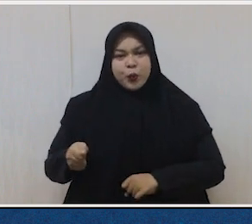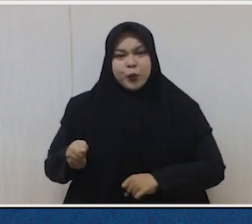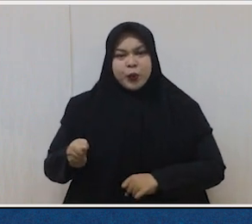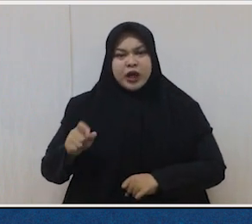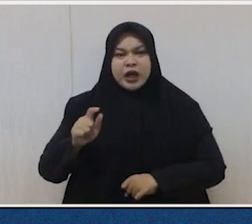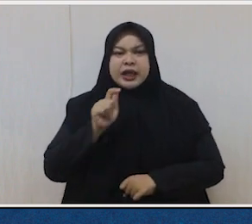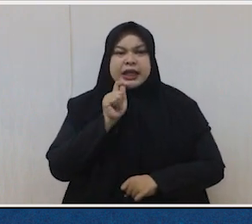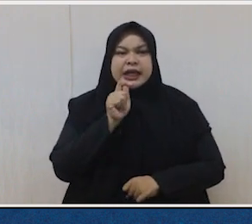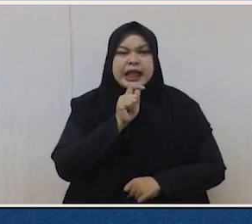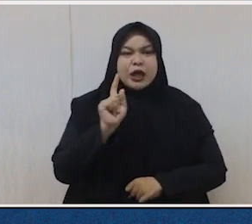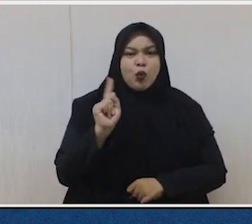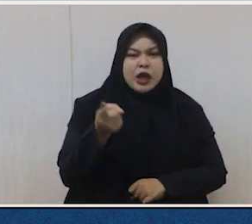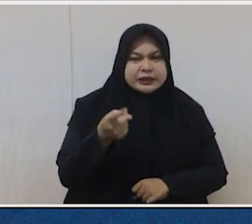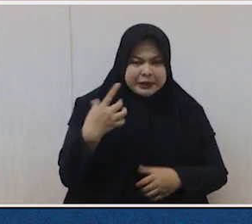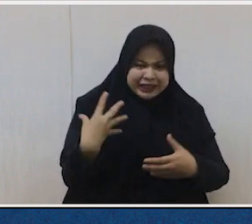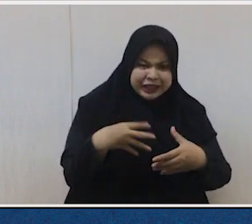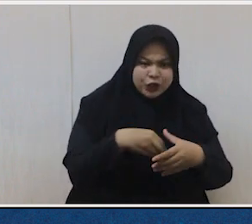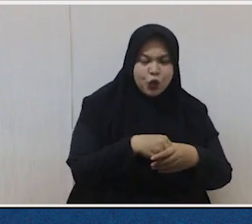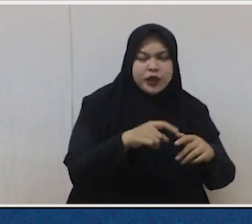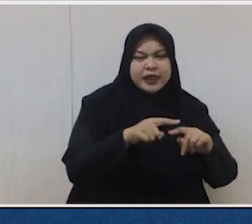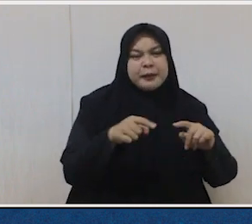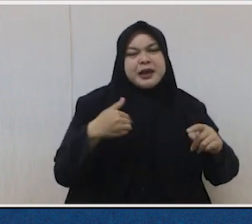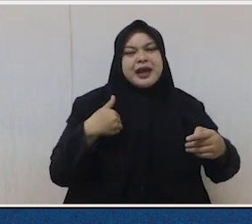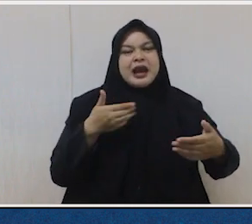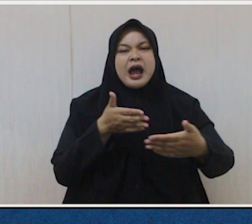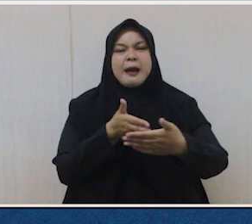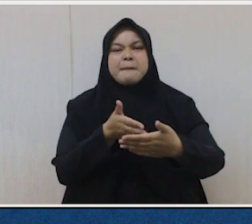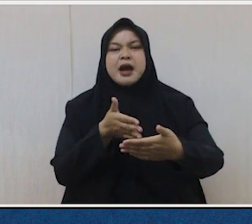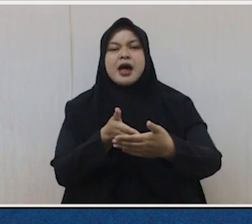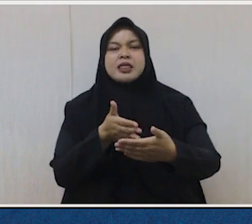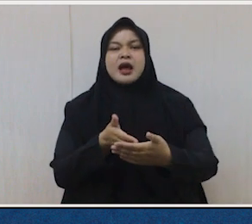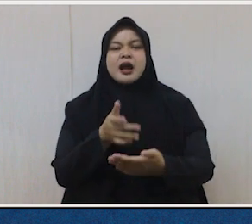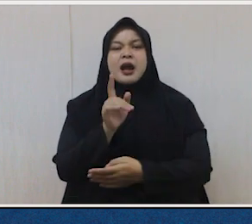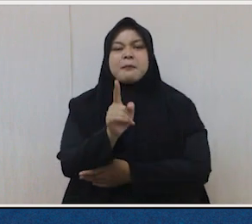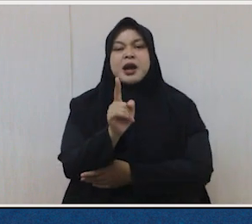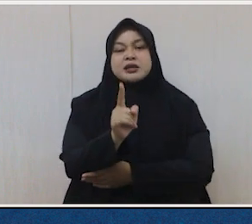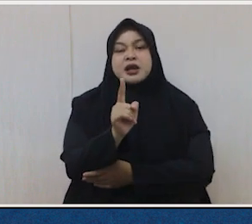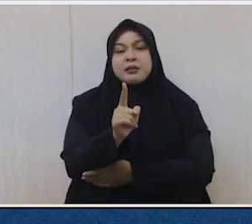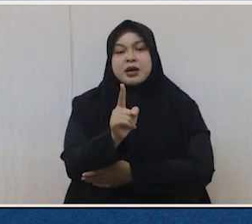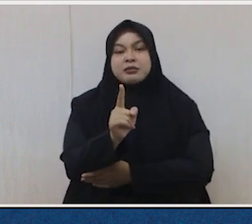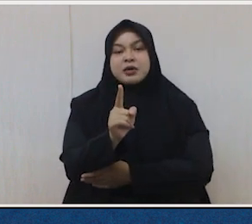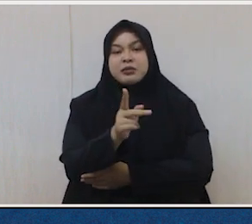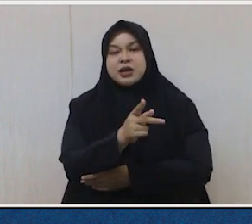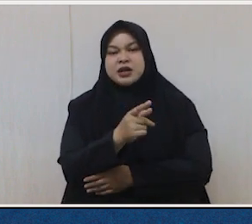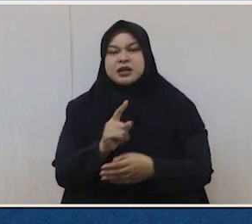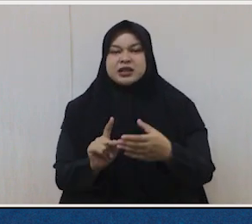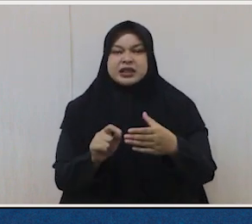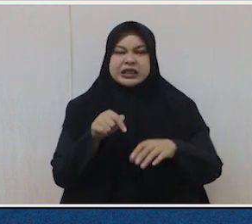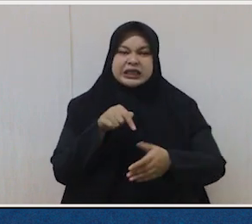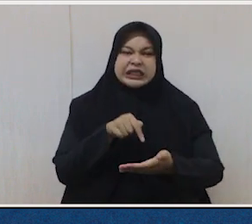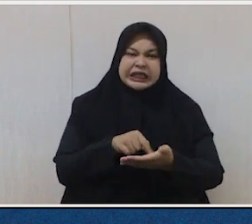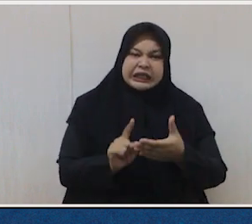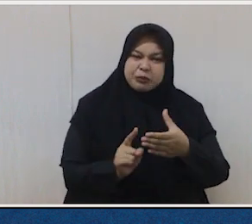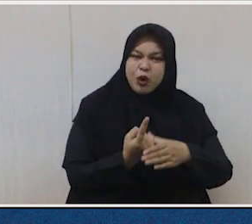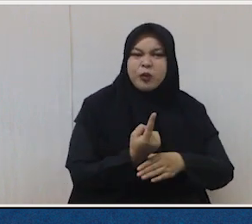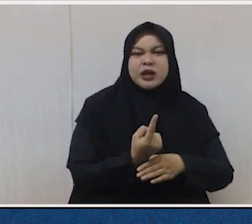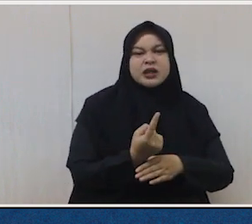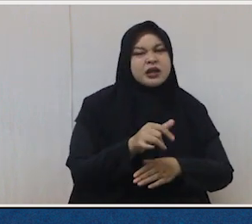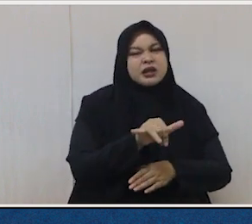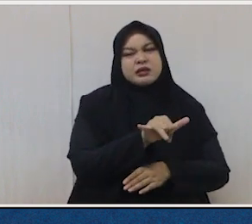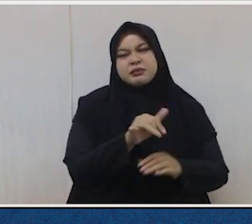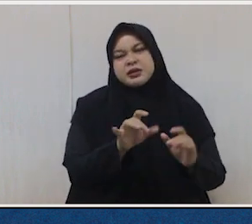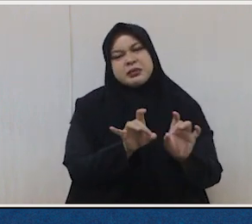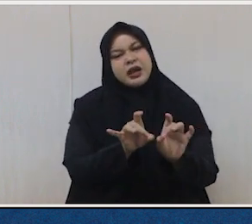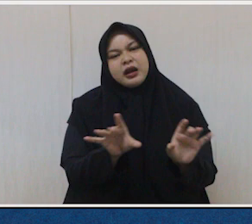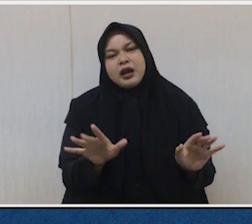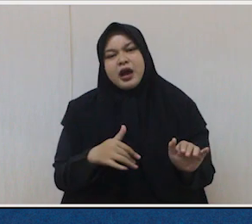ikut pun masih ada hambatan karena memang titik startnya enggak sama Enggak ada enggak ada akumodasi yang layak enggak